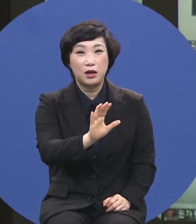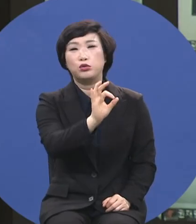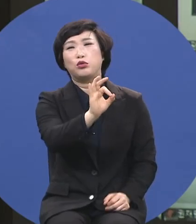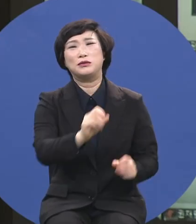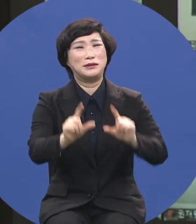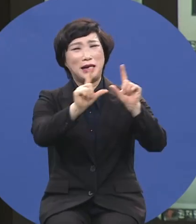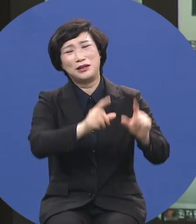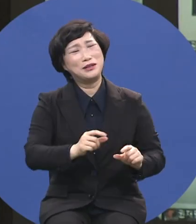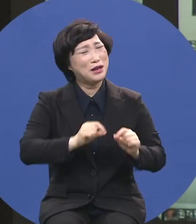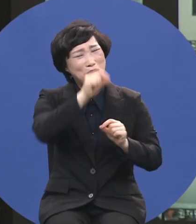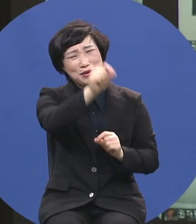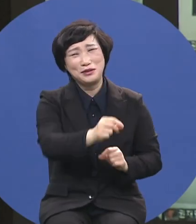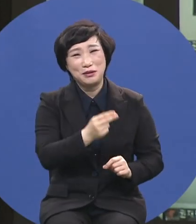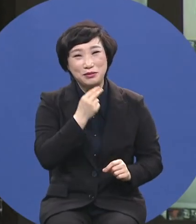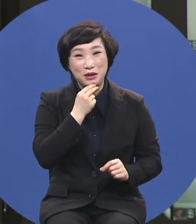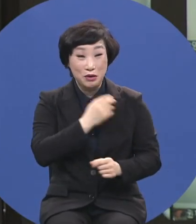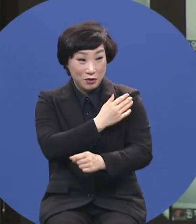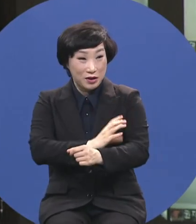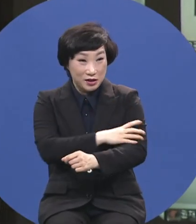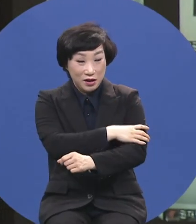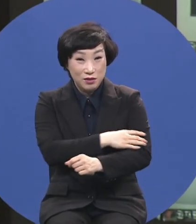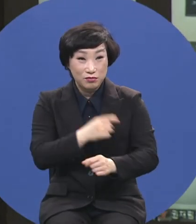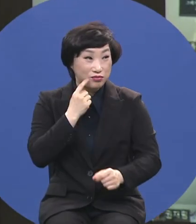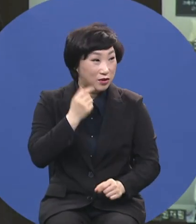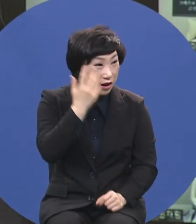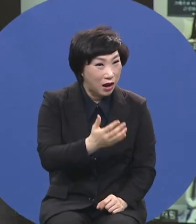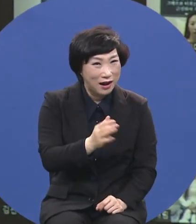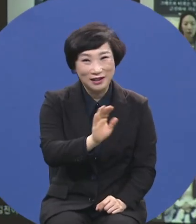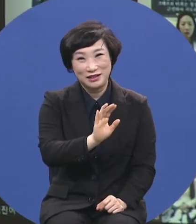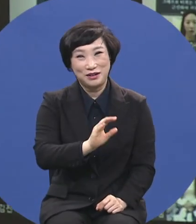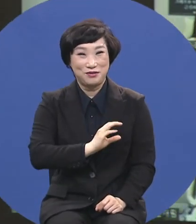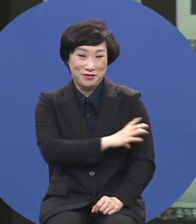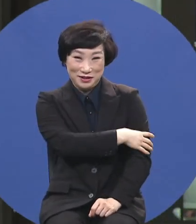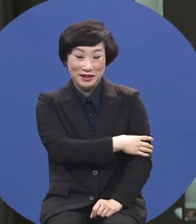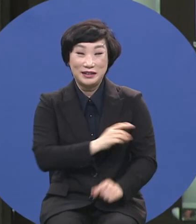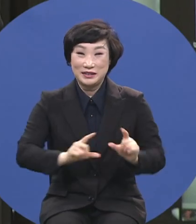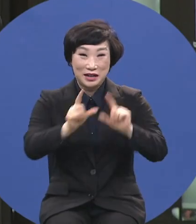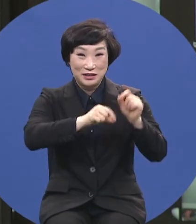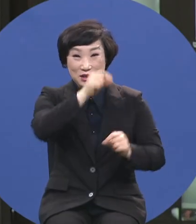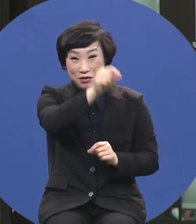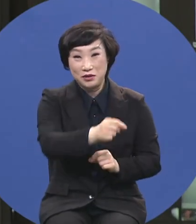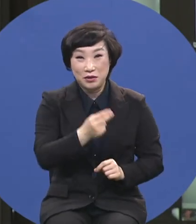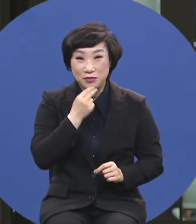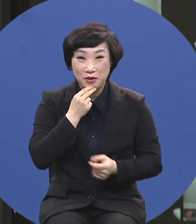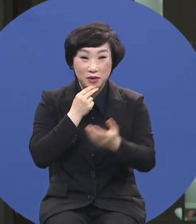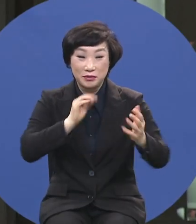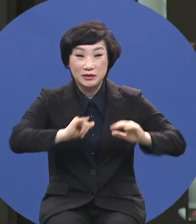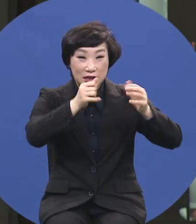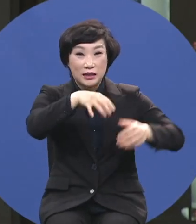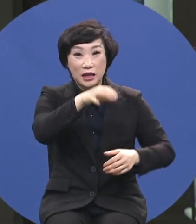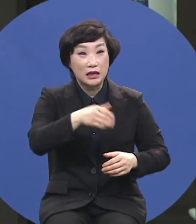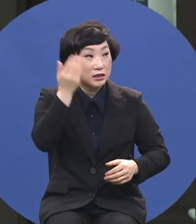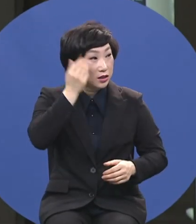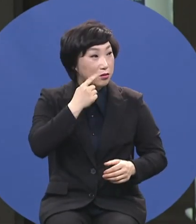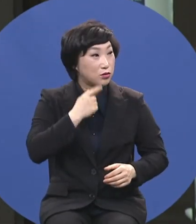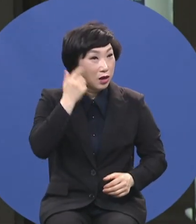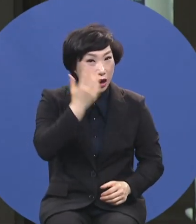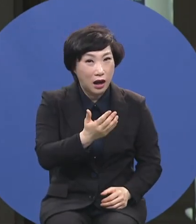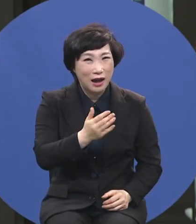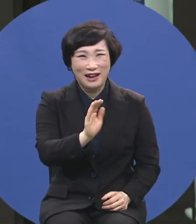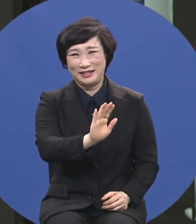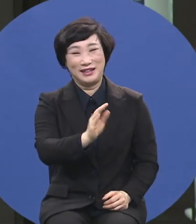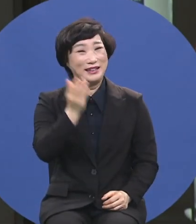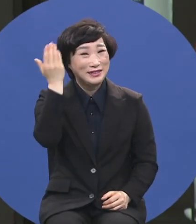살아. 권력이 부러워. 권력은 영원히 못 살아. 예, 여러분 세상에 지식이 부러워.